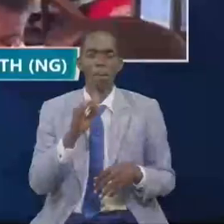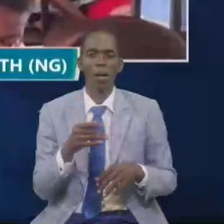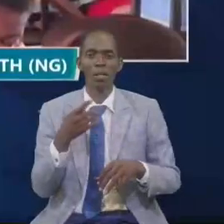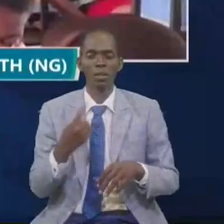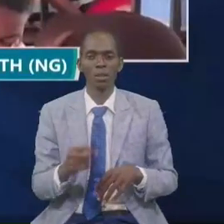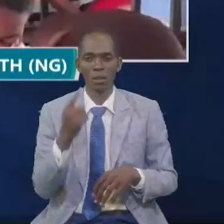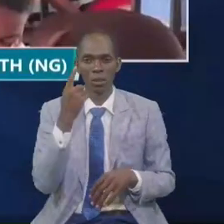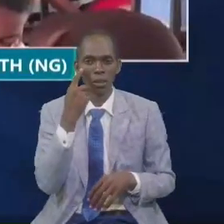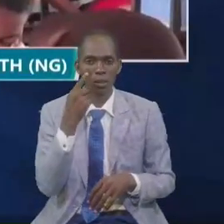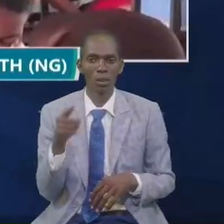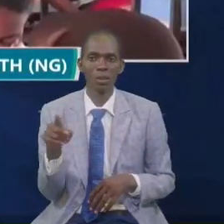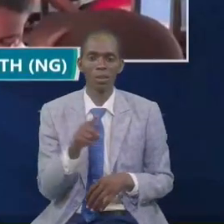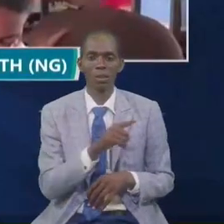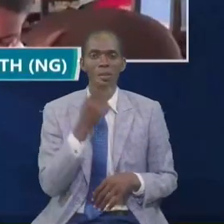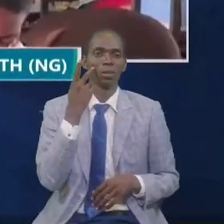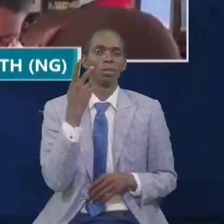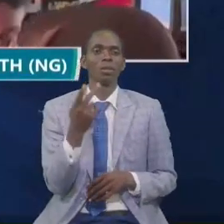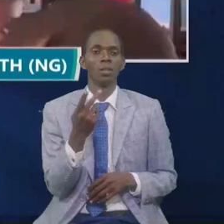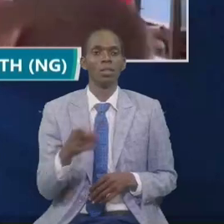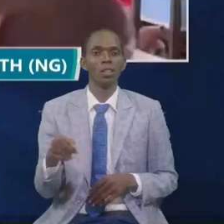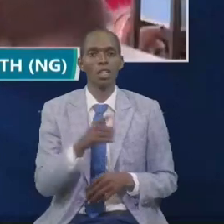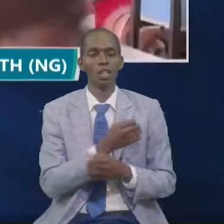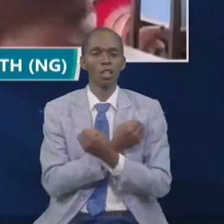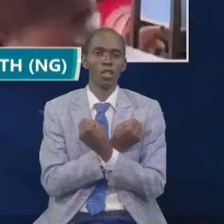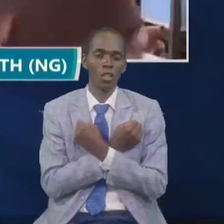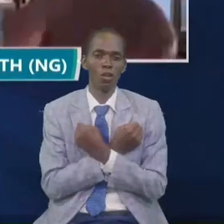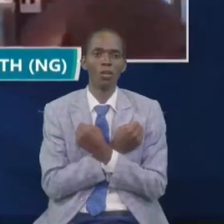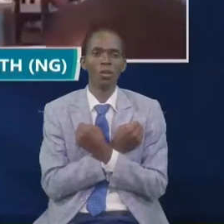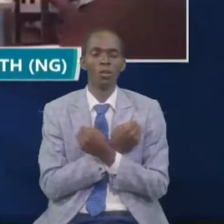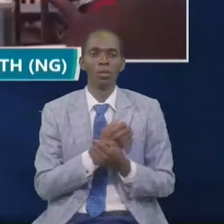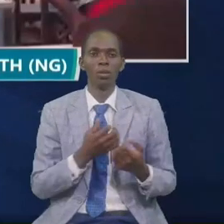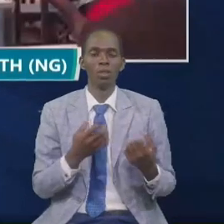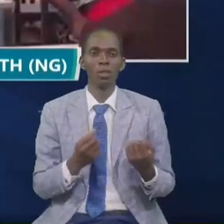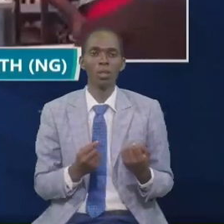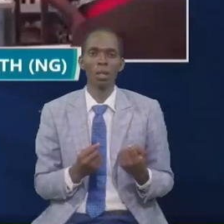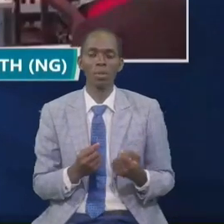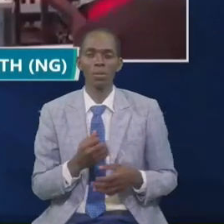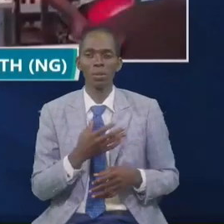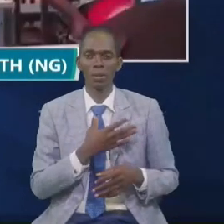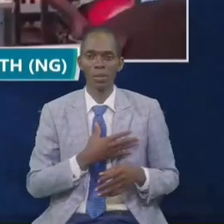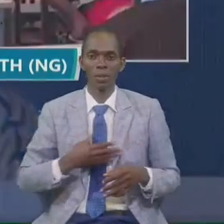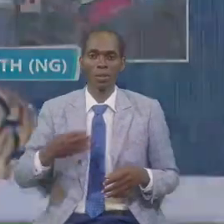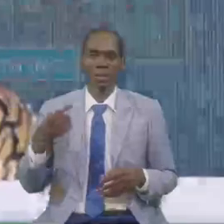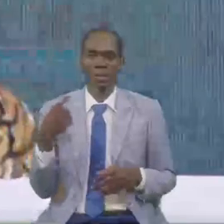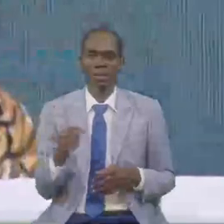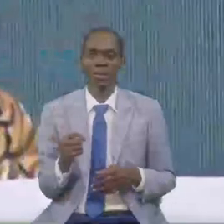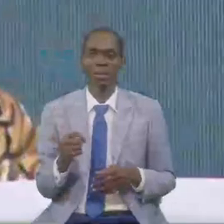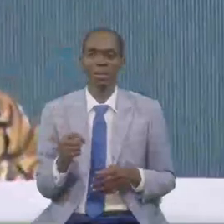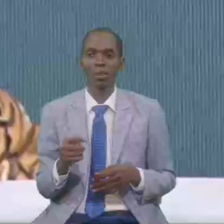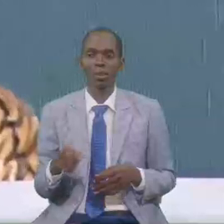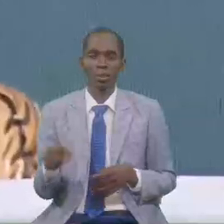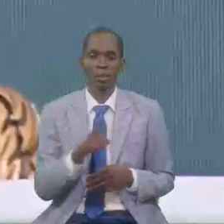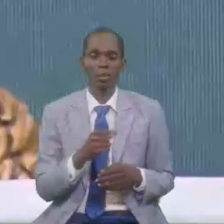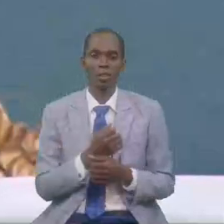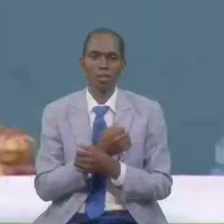Par la vue, ils ont perdu le courage. Les paroles qu'ils ont entendues, ils ont